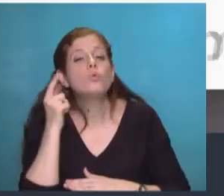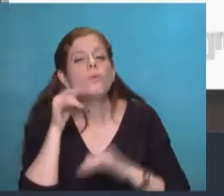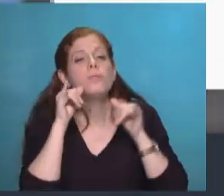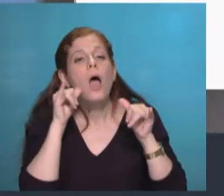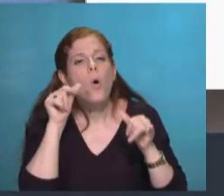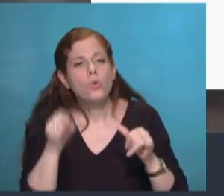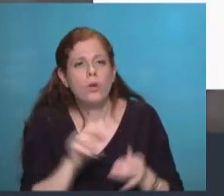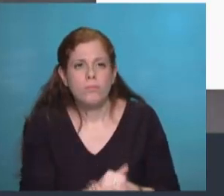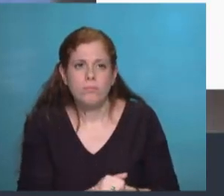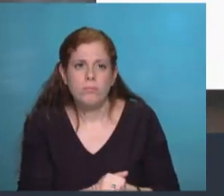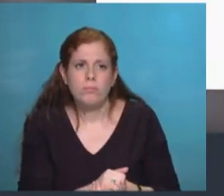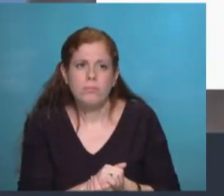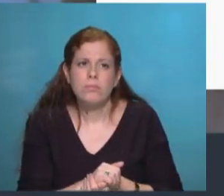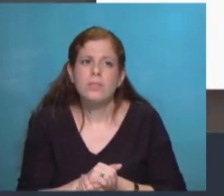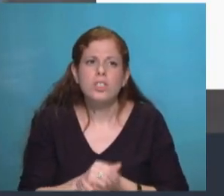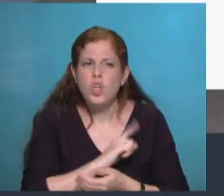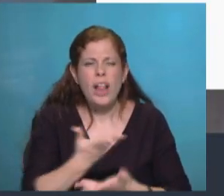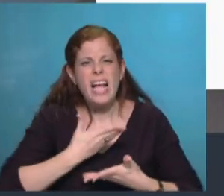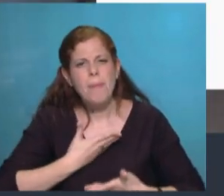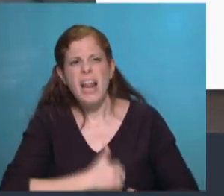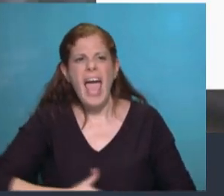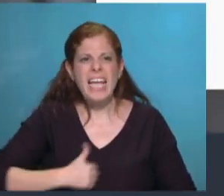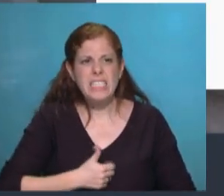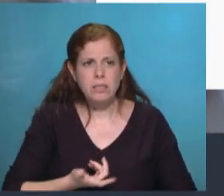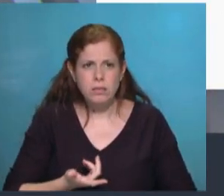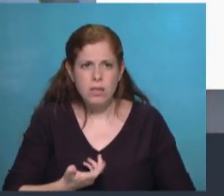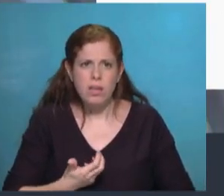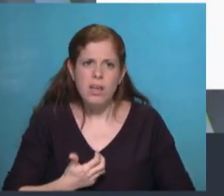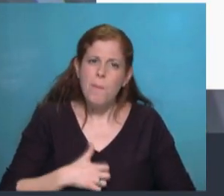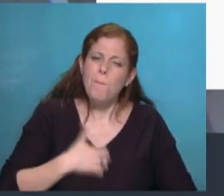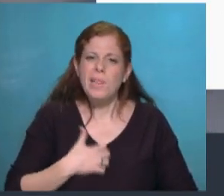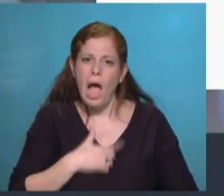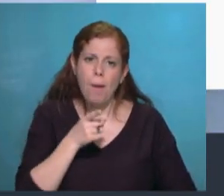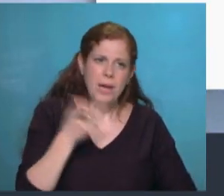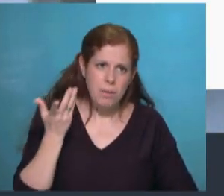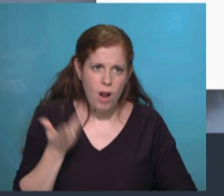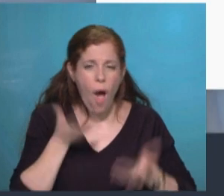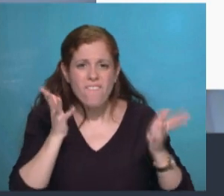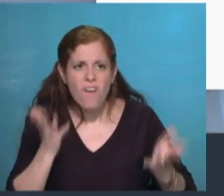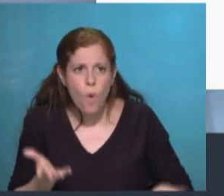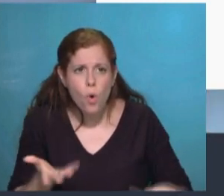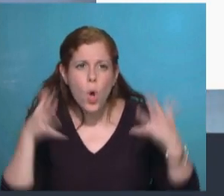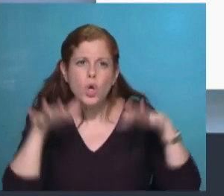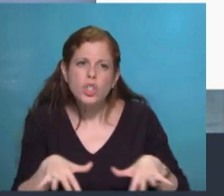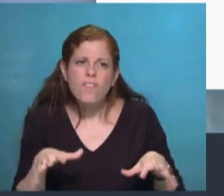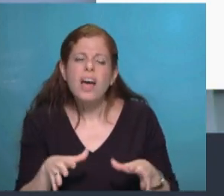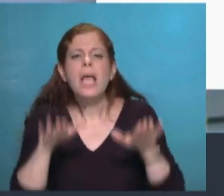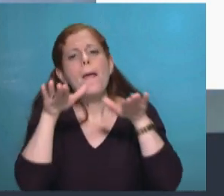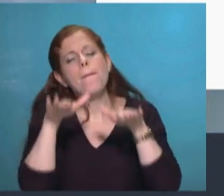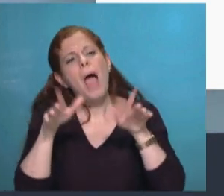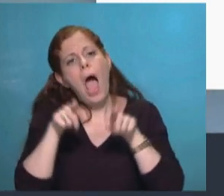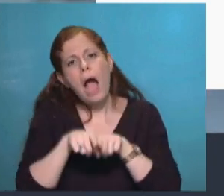רק לא יקבל מנה זה עץ, מתחרמלים על החקת הזאת, אוי ואבוי לנו. יושבת עם הרגליים